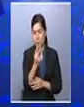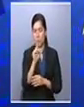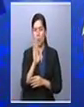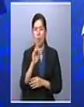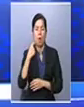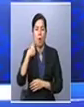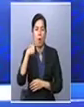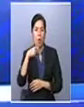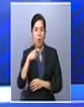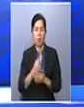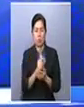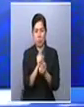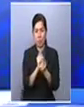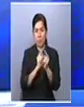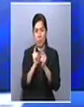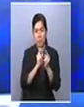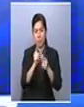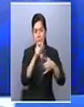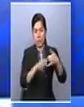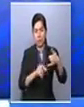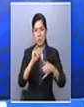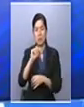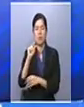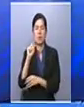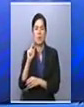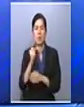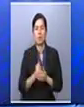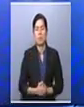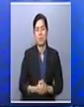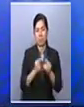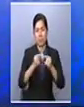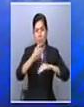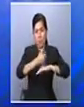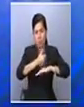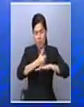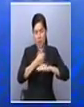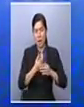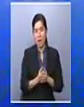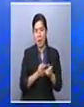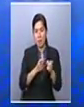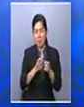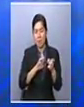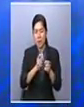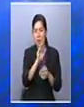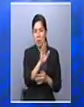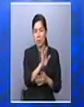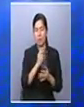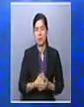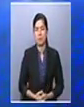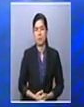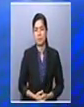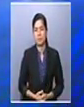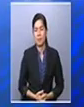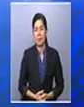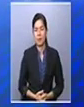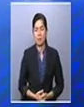ไปพูดคุยกันนะคะจากทางด้านของคุณยศพลแสงนินค่ะผู้อำนวยการฝ่ายวิเคราะห์จาก UOB เคเฮียนประเทศไทยค่ะสวัสดีค่ะคุณยศพลค่ะ สวัสดี